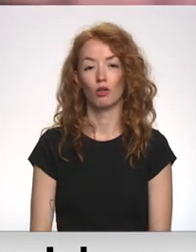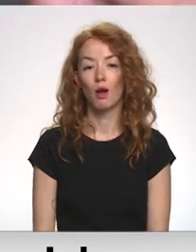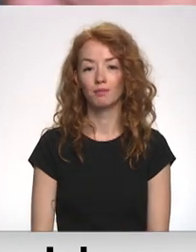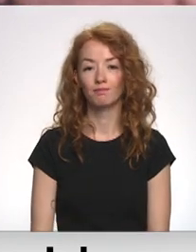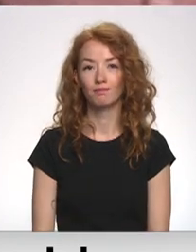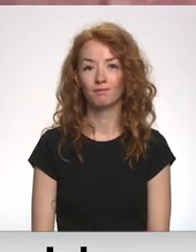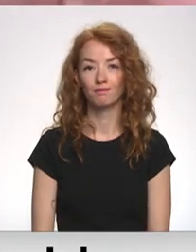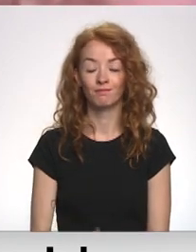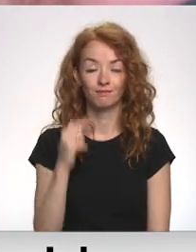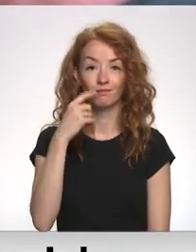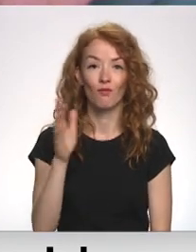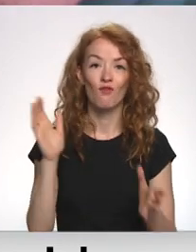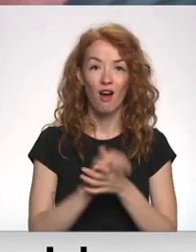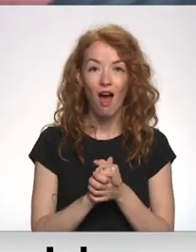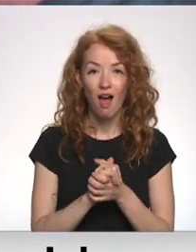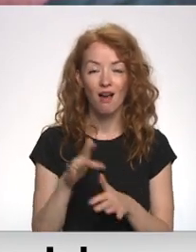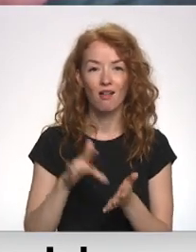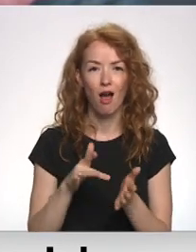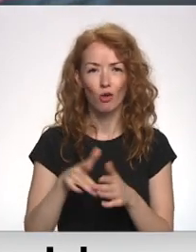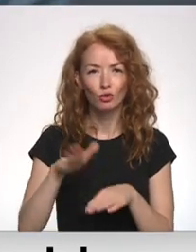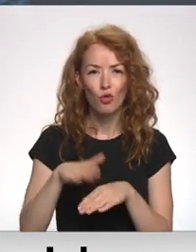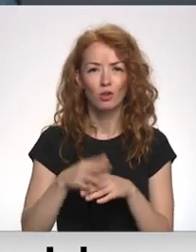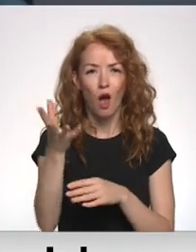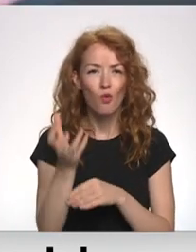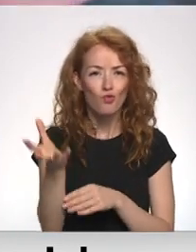Kāds tev niknums suns? Nē, viņš jau